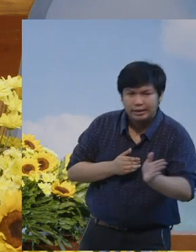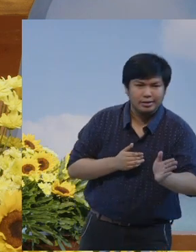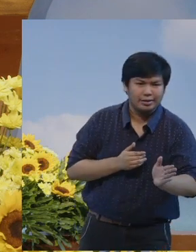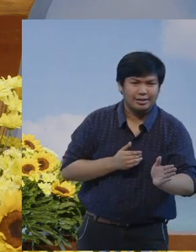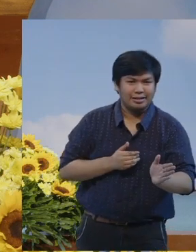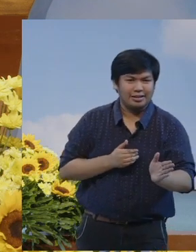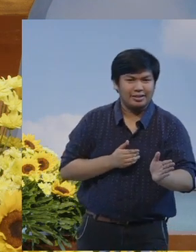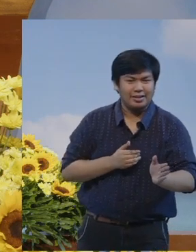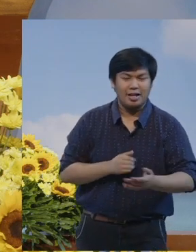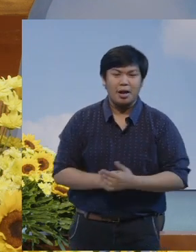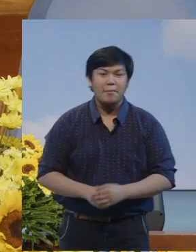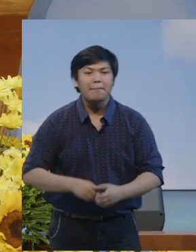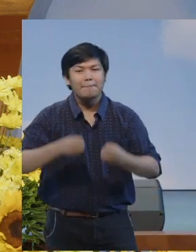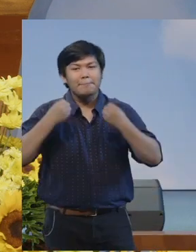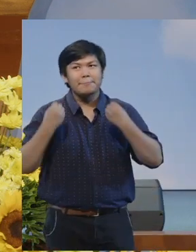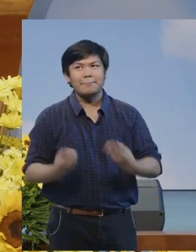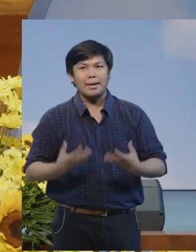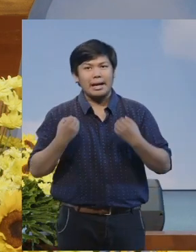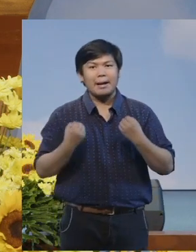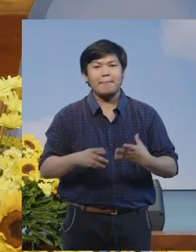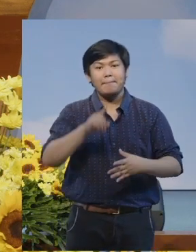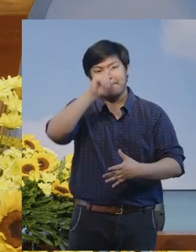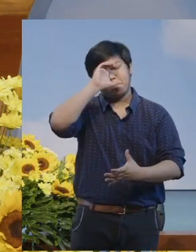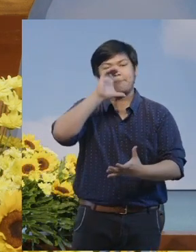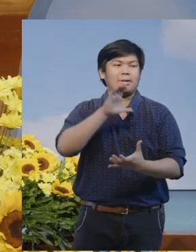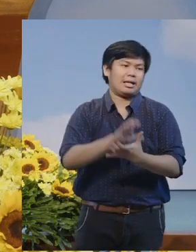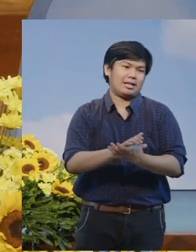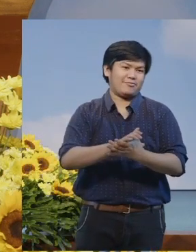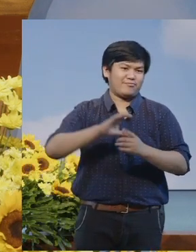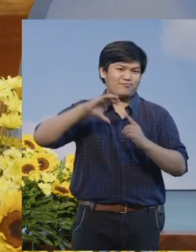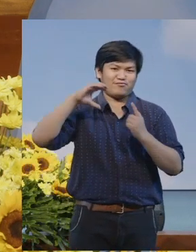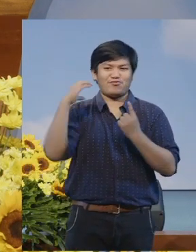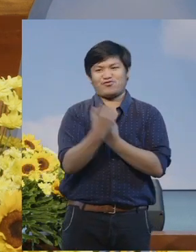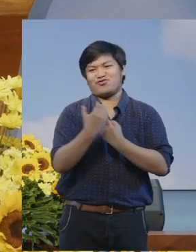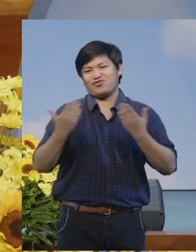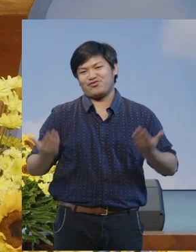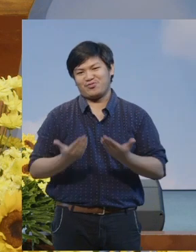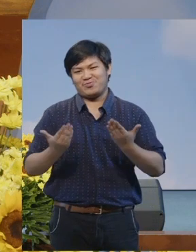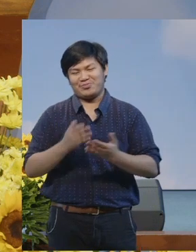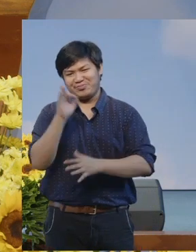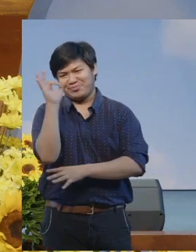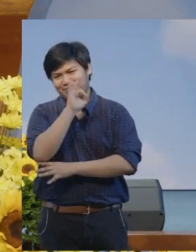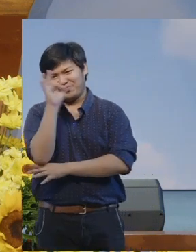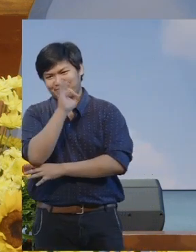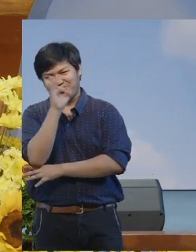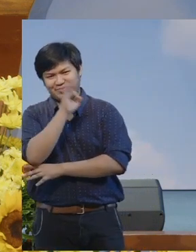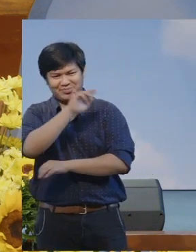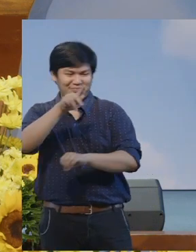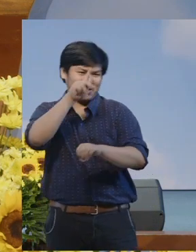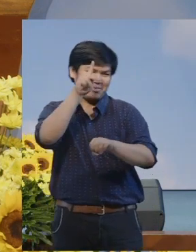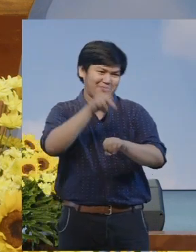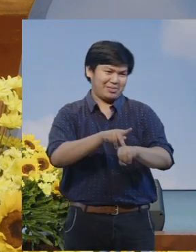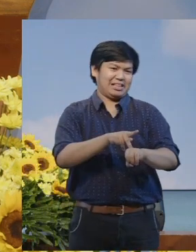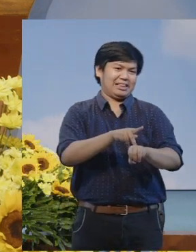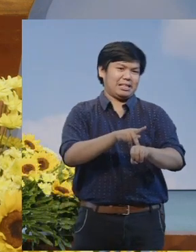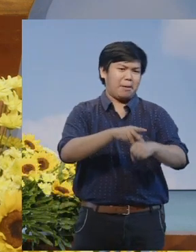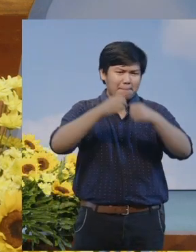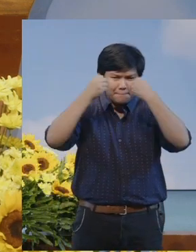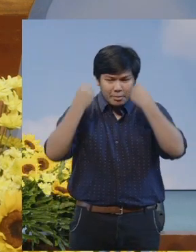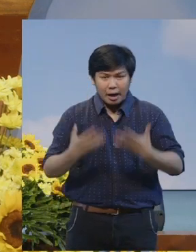Marami pong ganyan na paniniwala at kwento sa ating kultura, sa ating